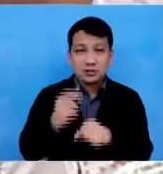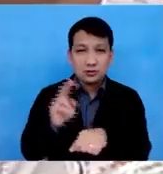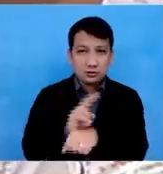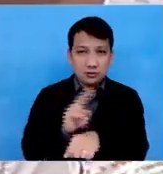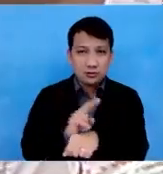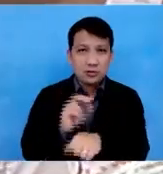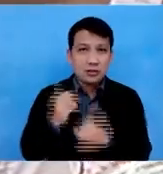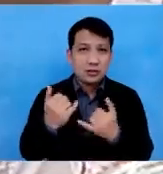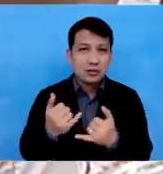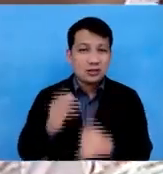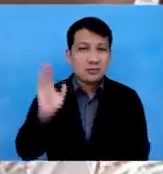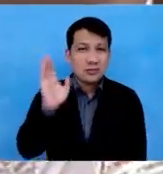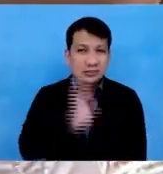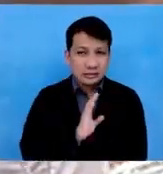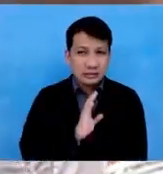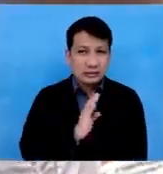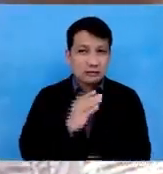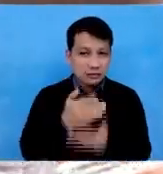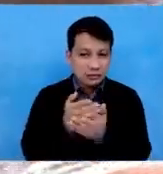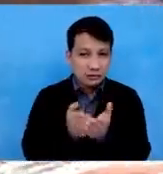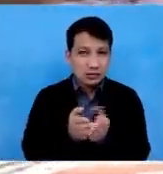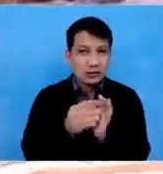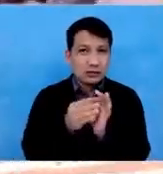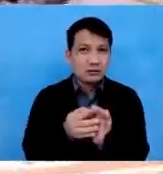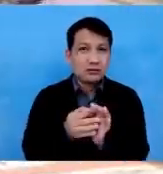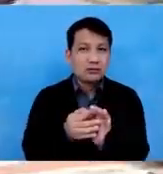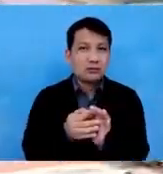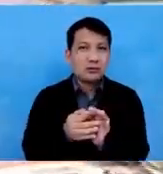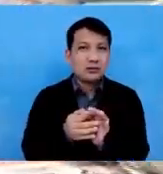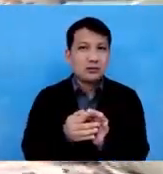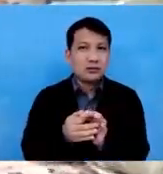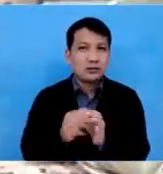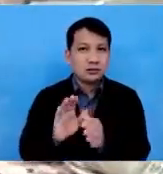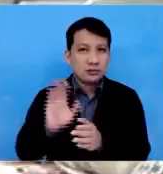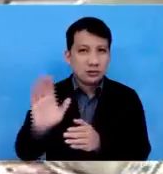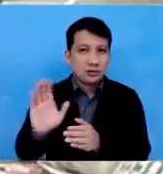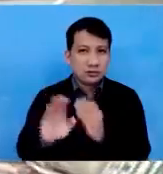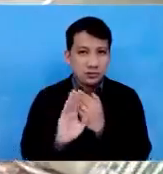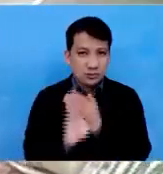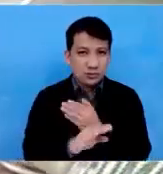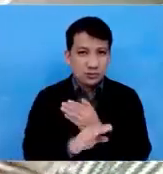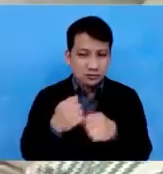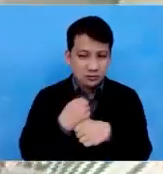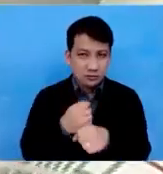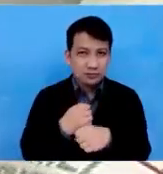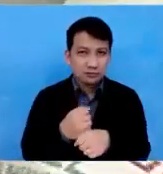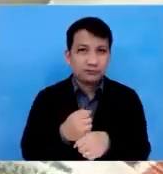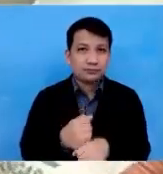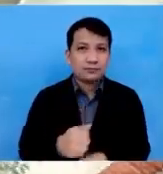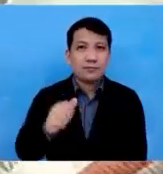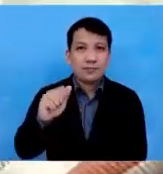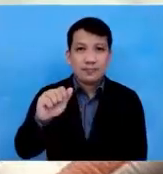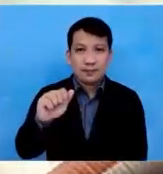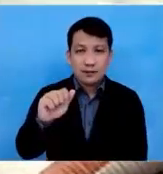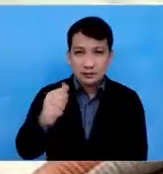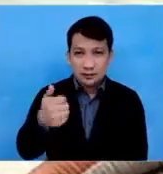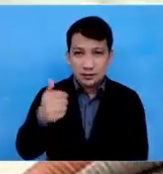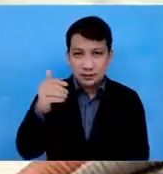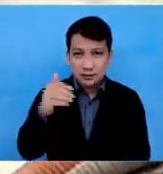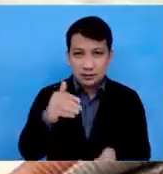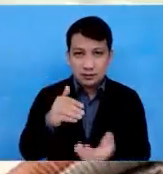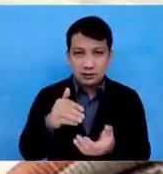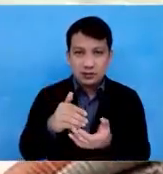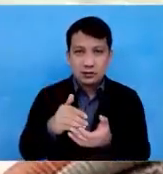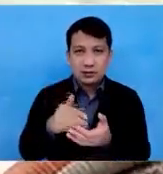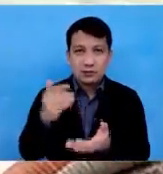ngayong nasira nga ang ilang bahagi nito, ganoon na lamang ang pagpupursige ng mga taga rito na makagawa ng nasa 10,000 sandbags na kahit temporary